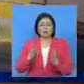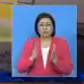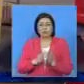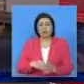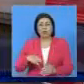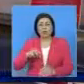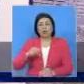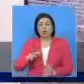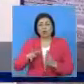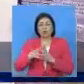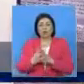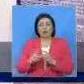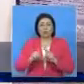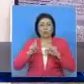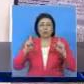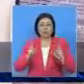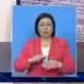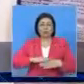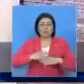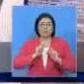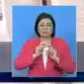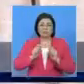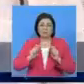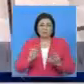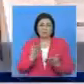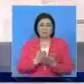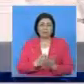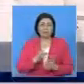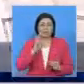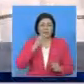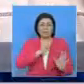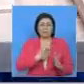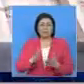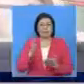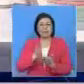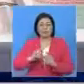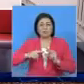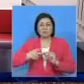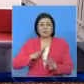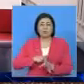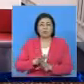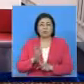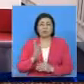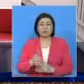клубына компьютер сыйға тартты. Клуб жанында ауылдық кітапхана бар, ғимарат инженерлік желімен толық қамтамасыз етілген.